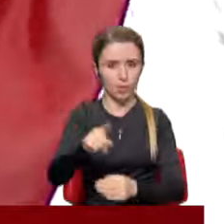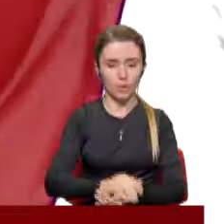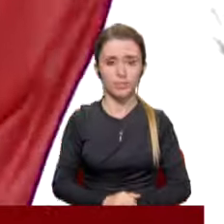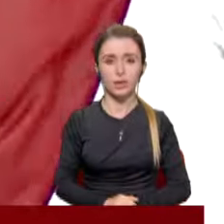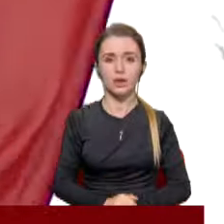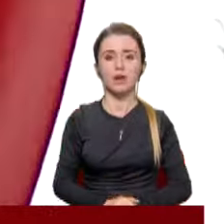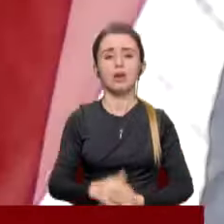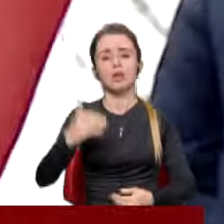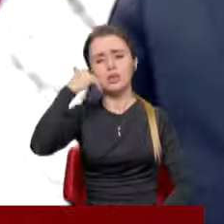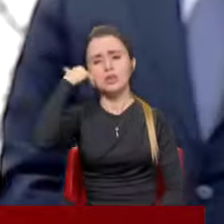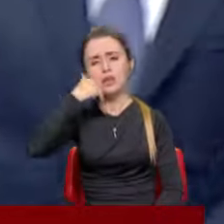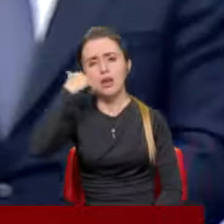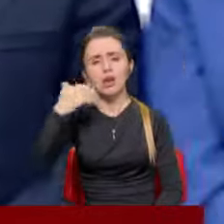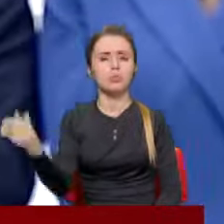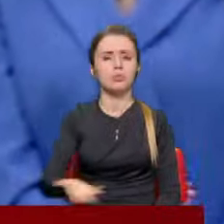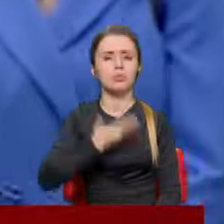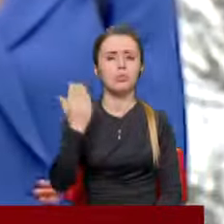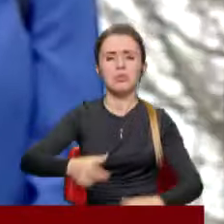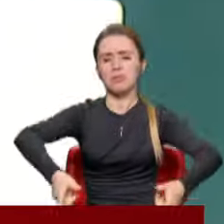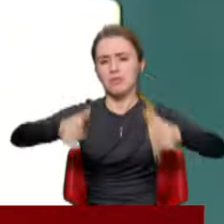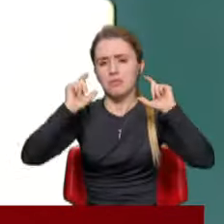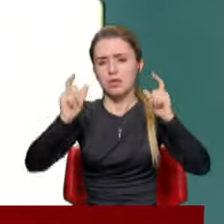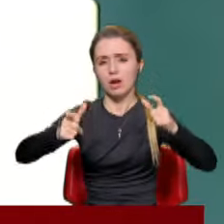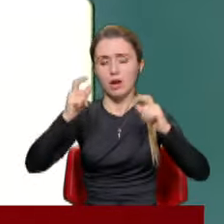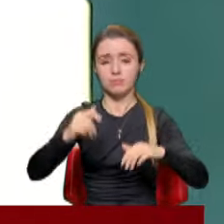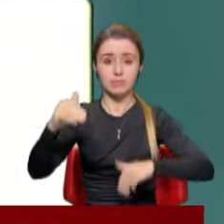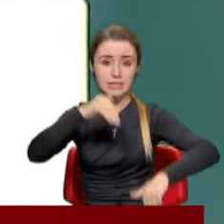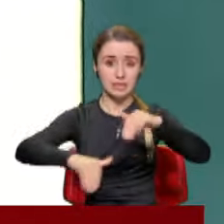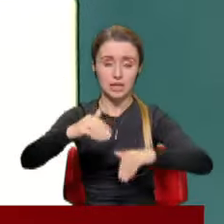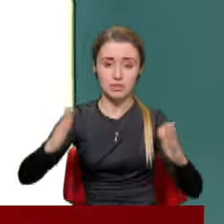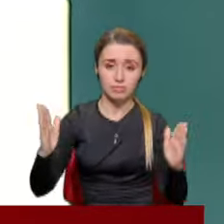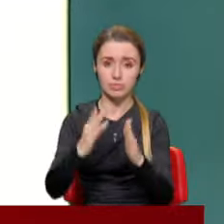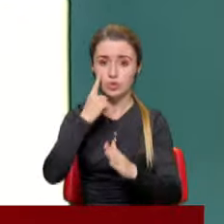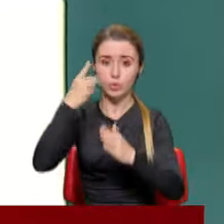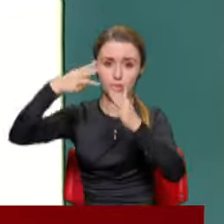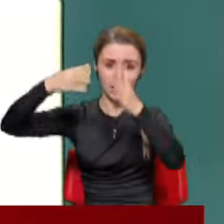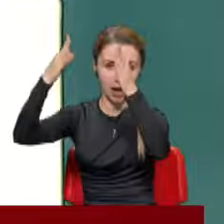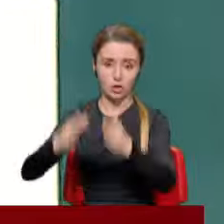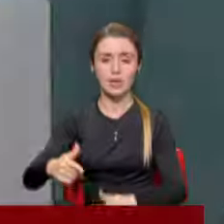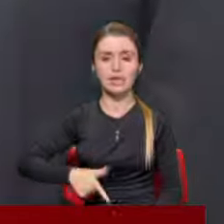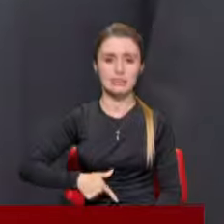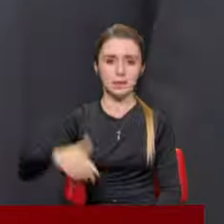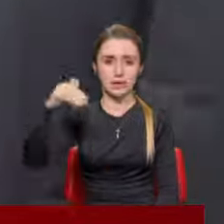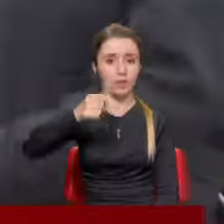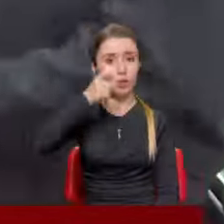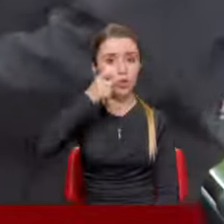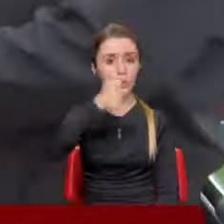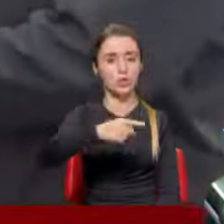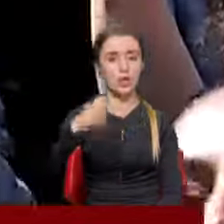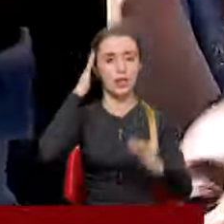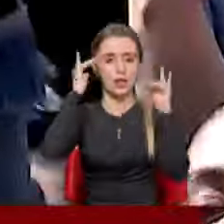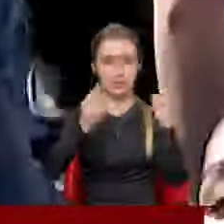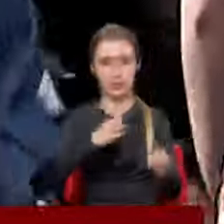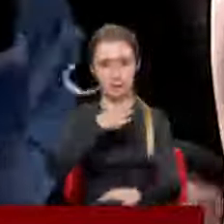Dünya kadar yalan, dünya kadar iftira. Sandığa sayılı günler kala Cumhurbaşkanı Erdoğan İzmir'de, Özgür Özel